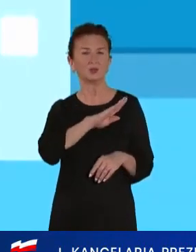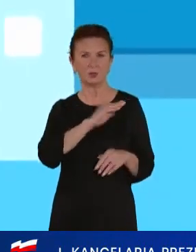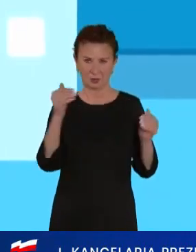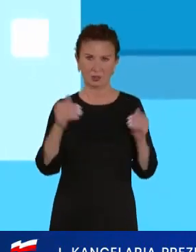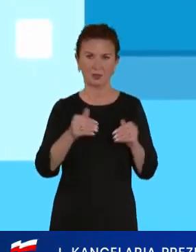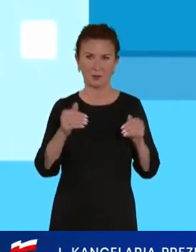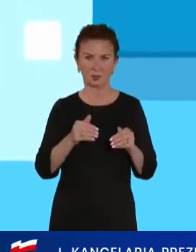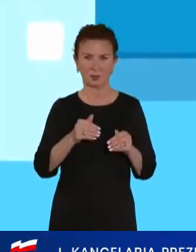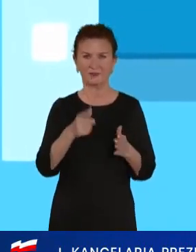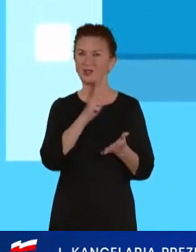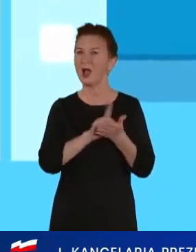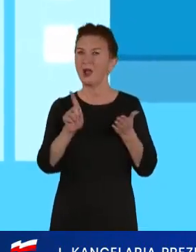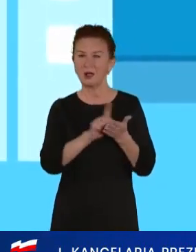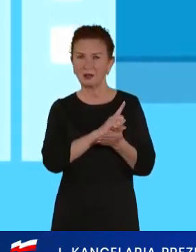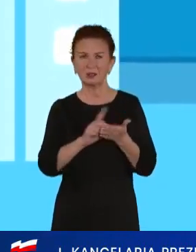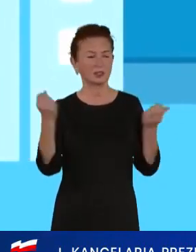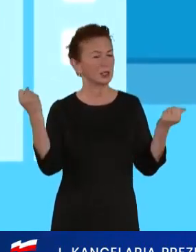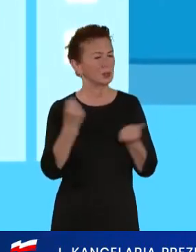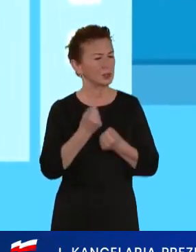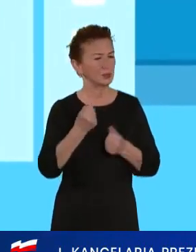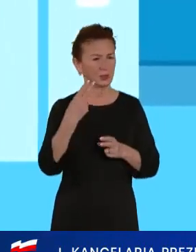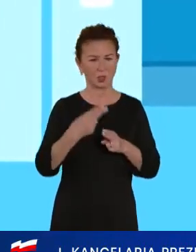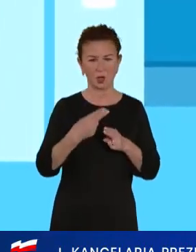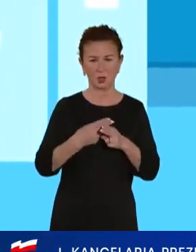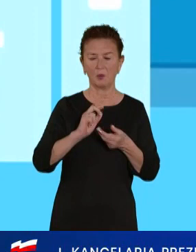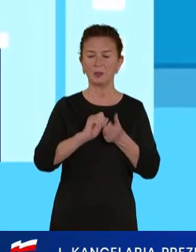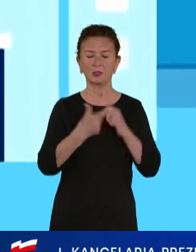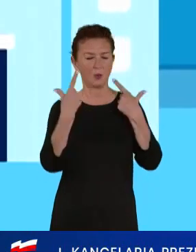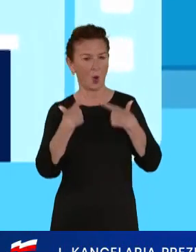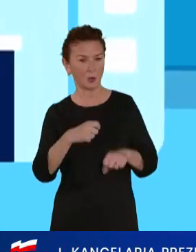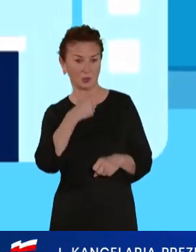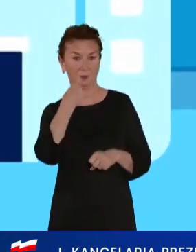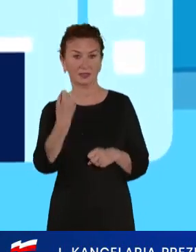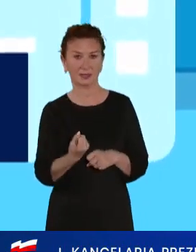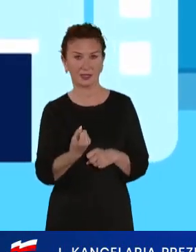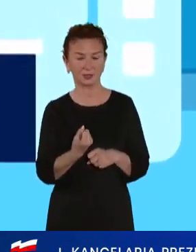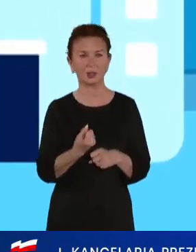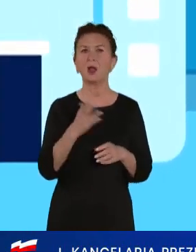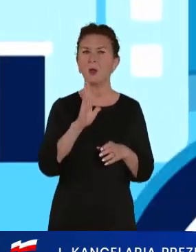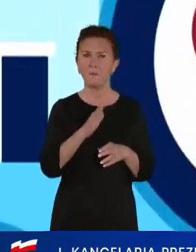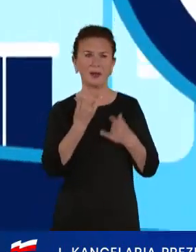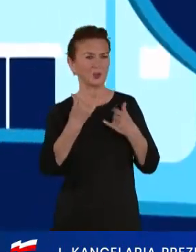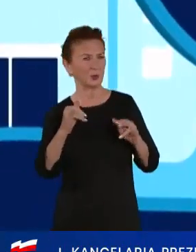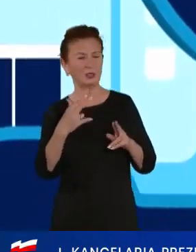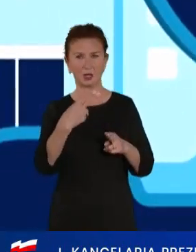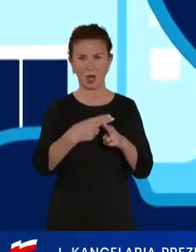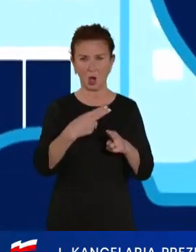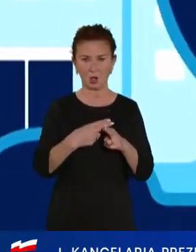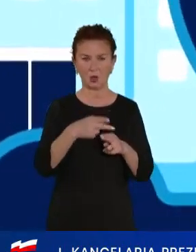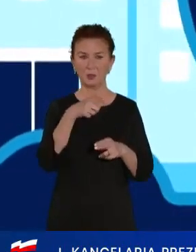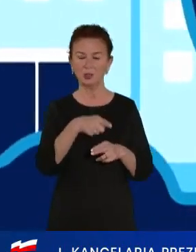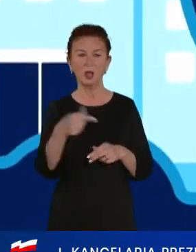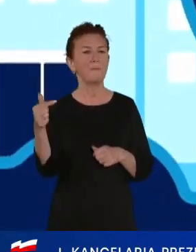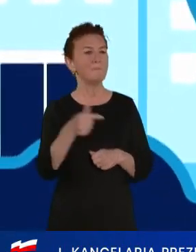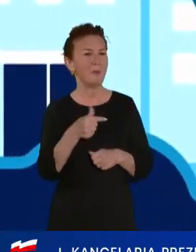Na ryzyko ciężkiego przebiegu choroby są narażone osoby starsze i cierpiące na choroby przewlekłe, czyli ci, o których mamy